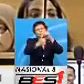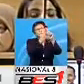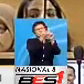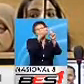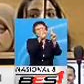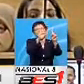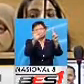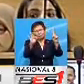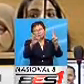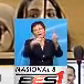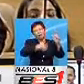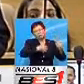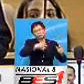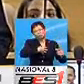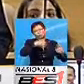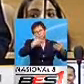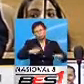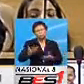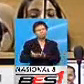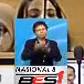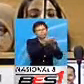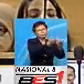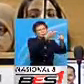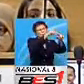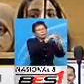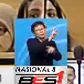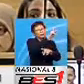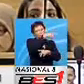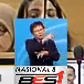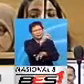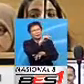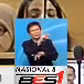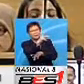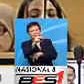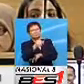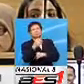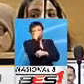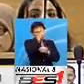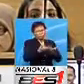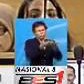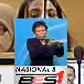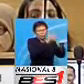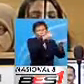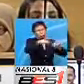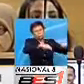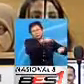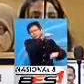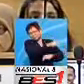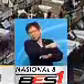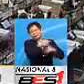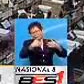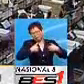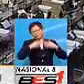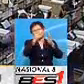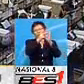1999 aduan-aduan ini telah pun dikemukakan kepada pihak KPD nkk untuk tindakan lanjut sewajan walaupun wujud